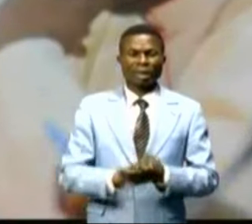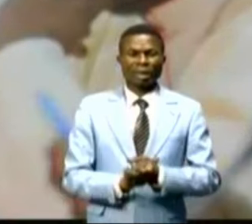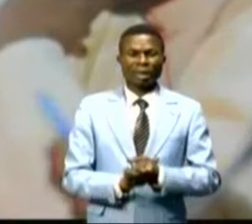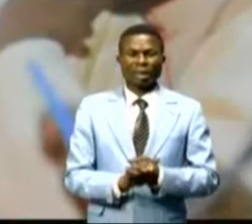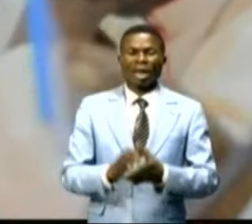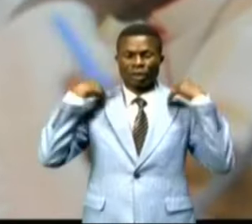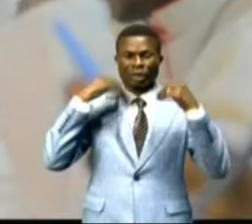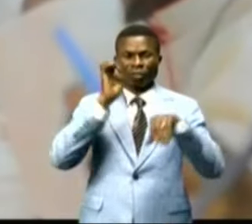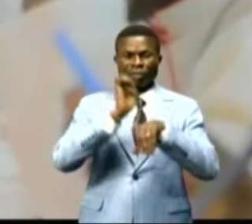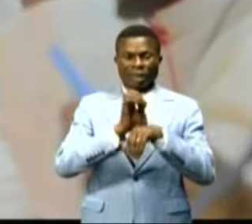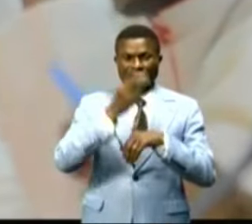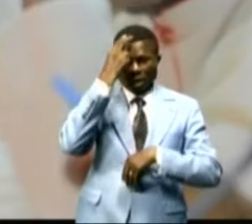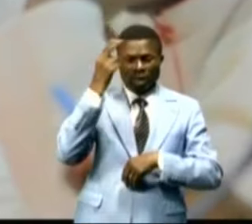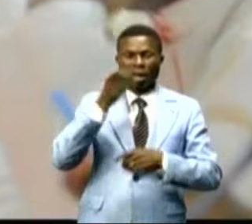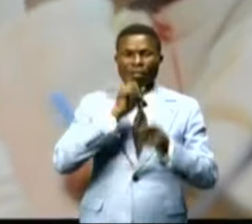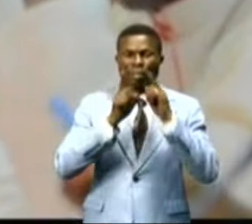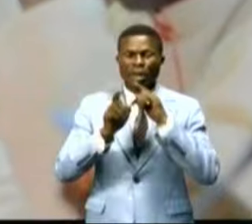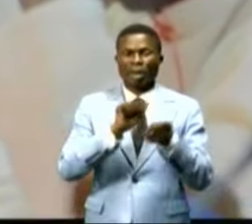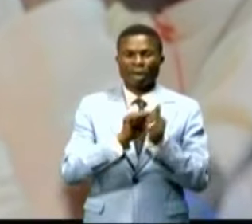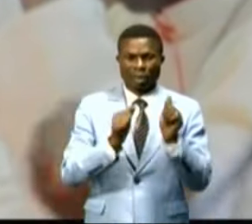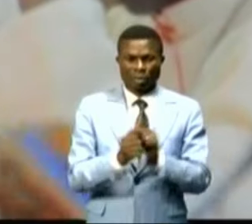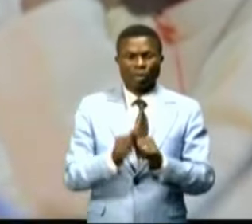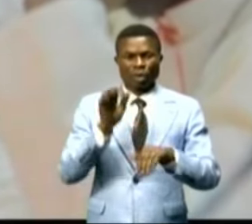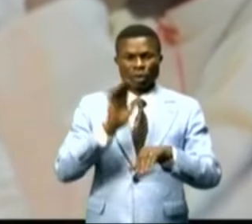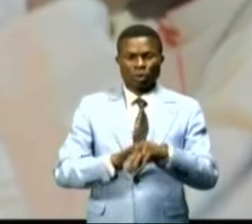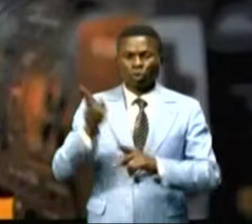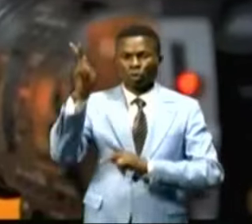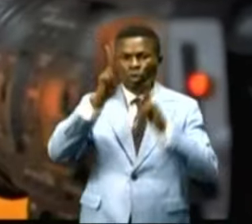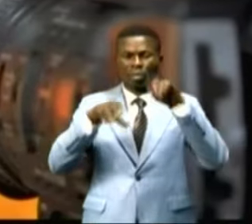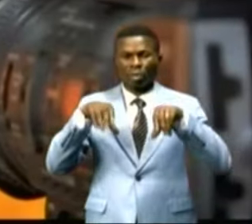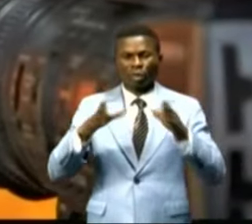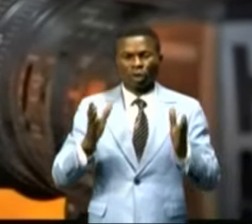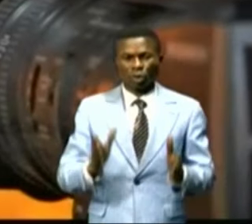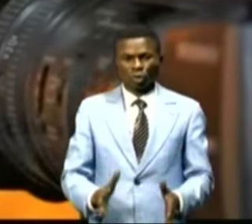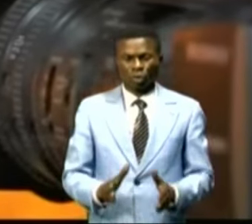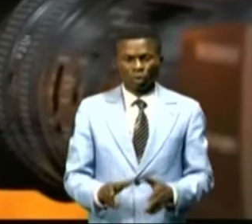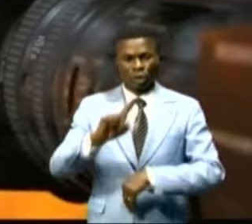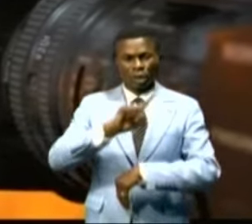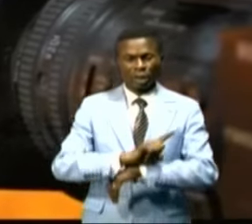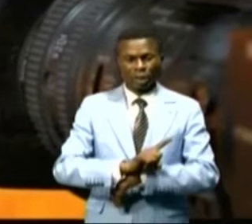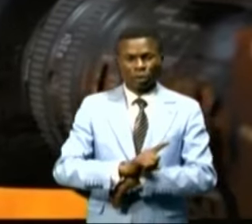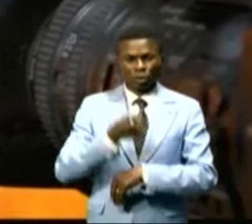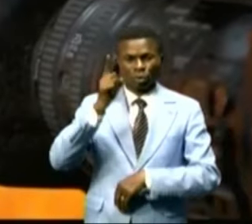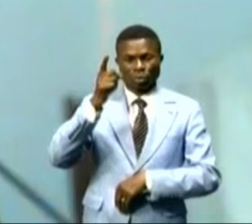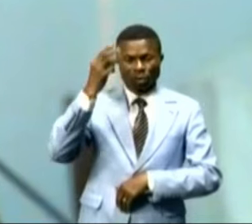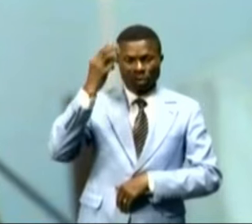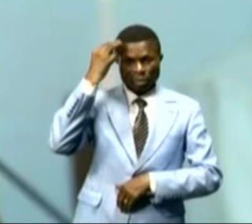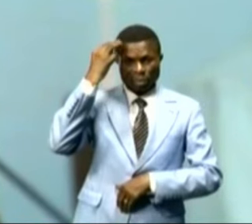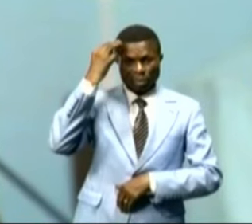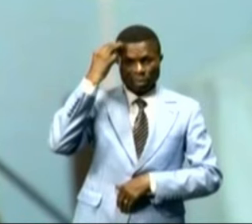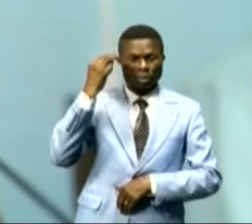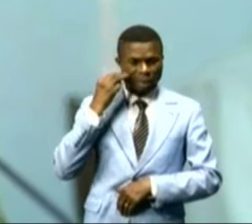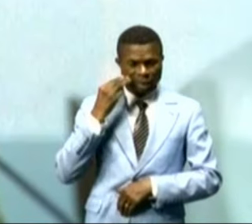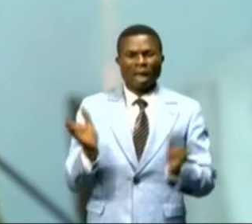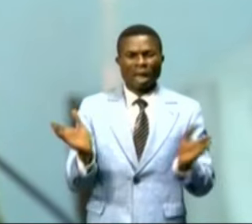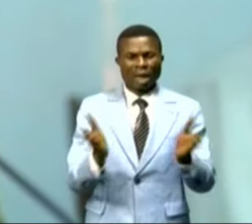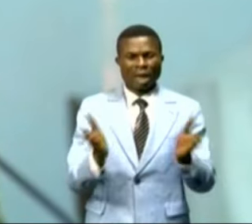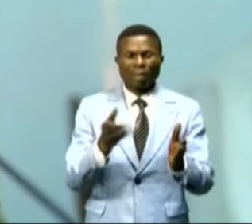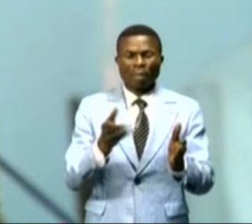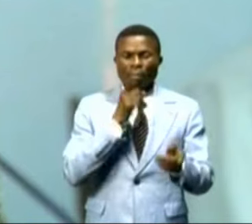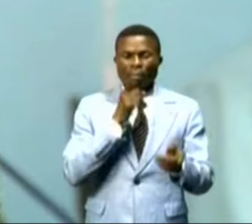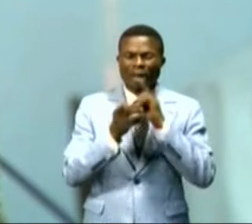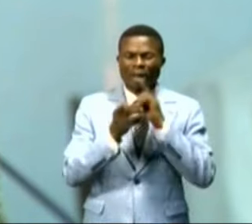ont échangé autour des problèmes auxquels fait face la population. Occasion pour la première ministre d'édifier les évêques sur ce